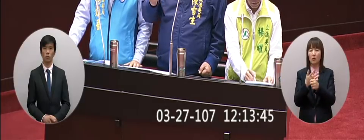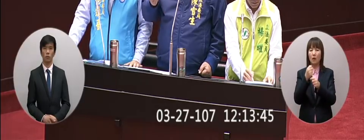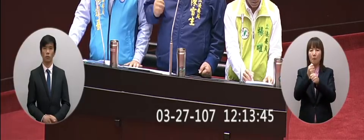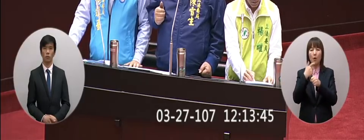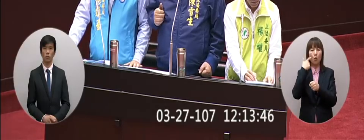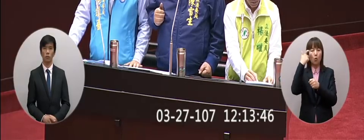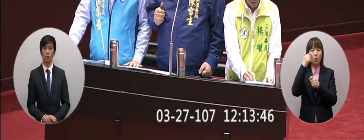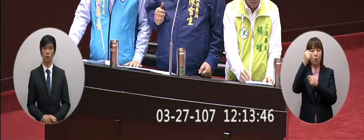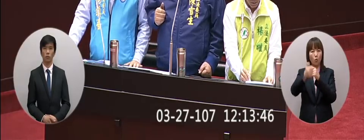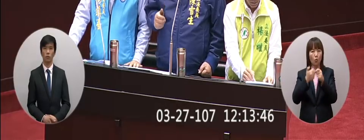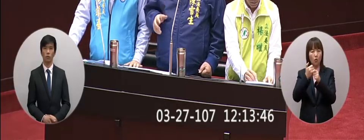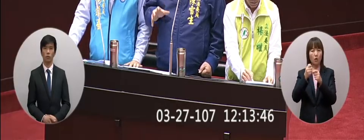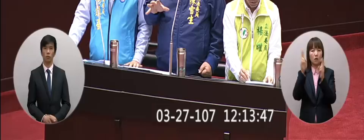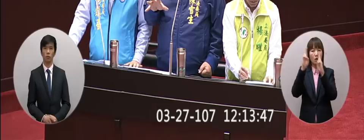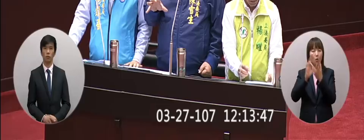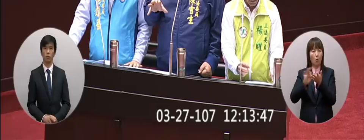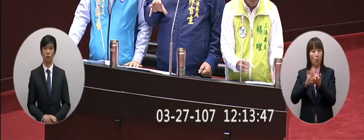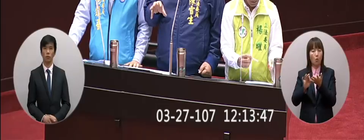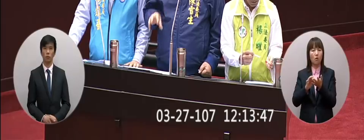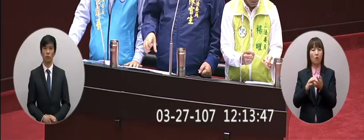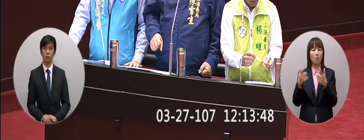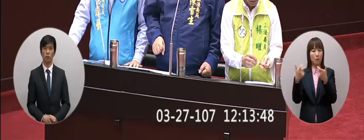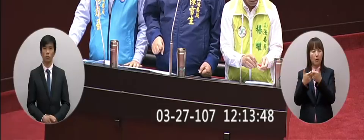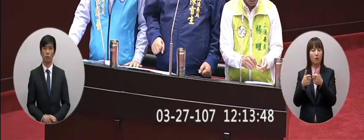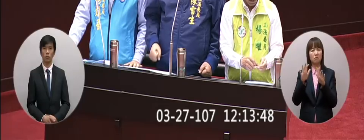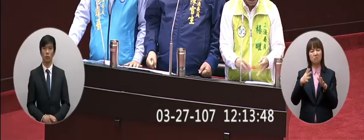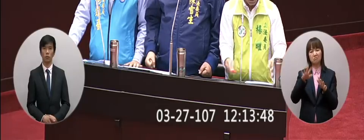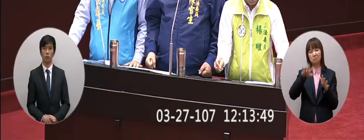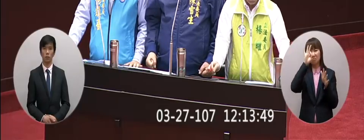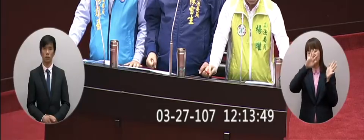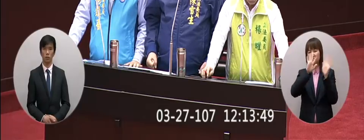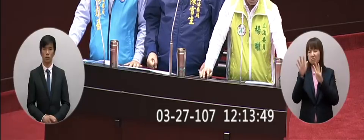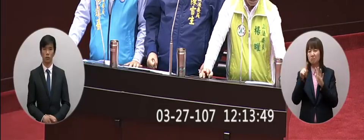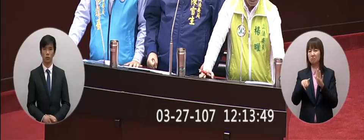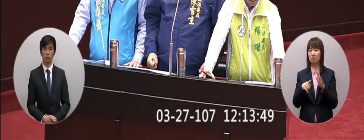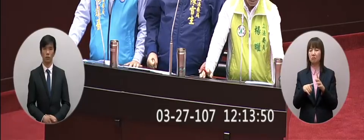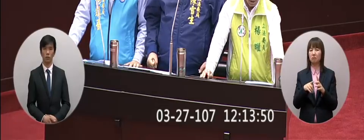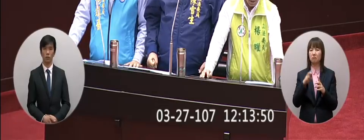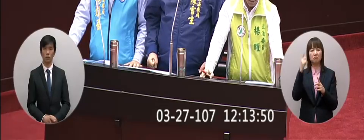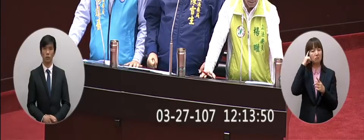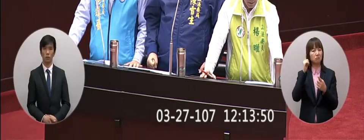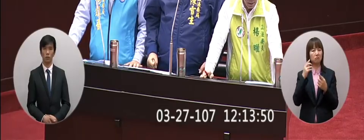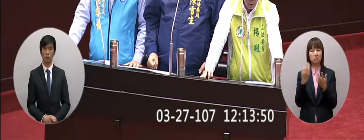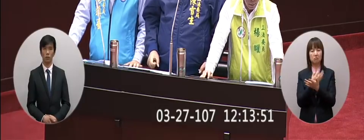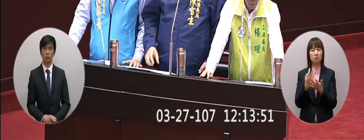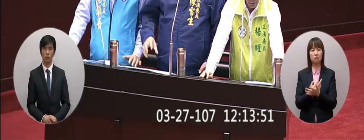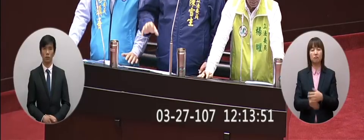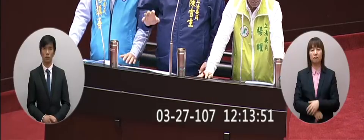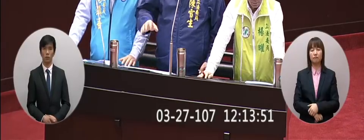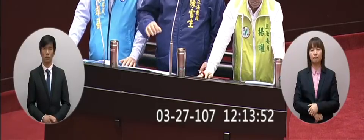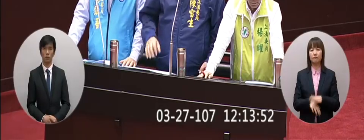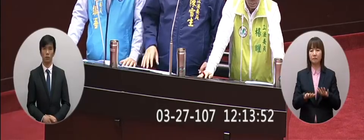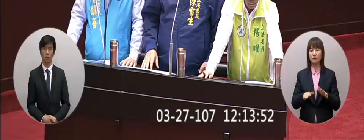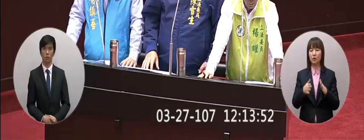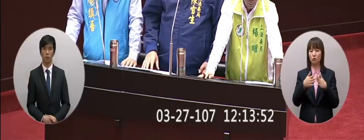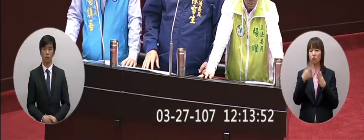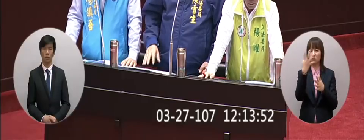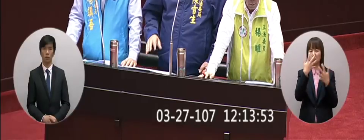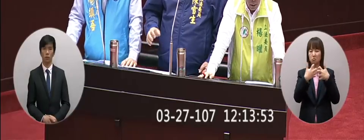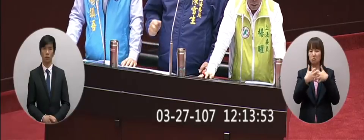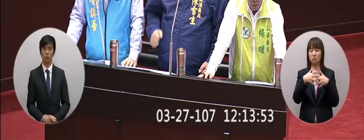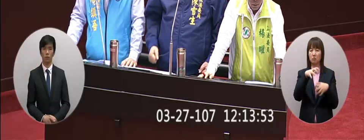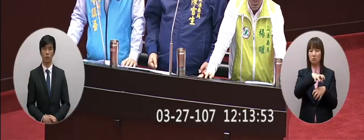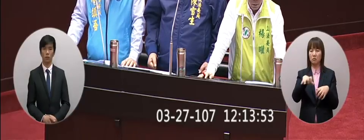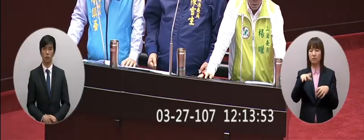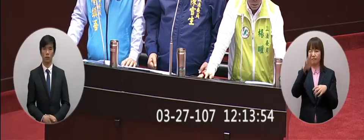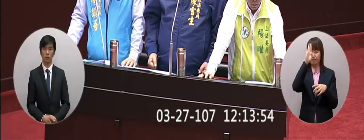未来50年的电力。但是照目前的趋势来看，我认为不够啊，不够。所以这个四个机组啊，是